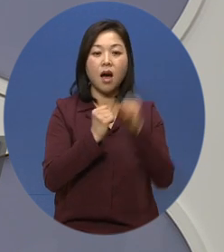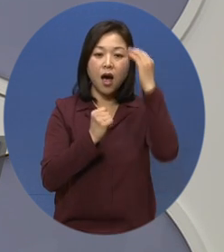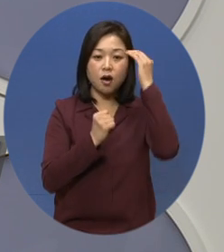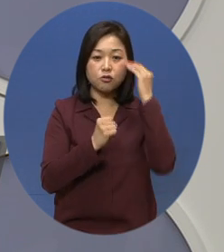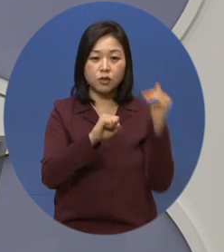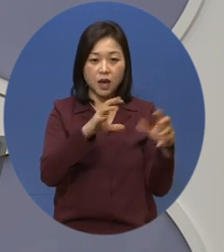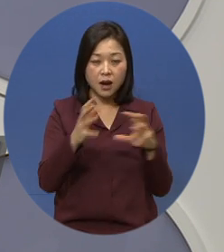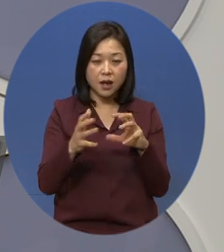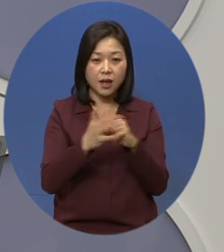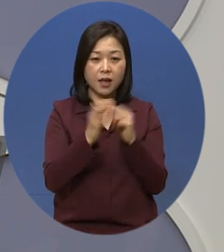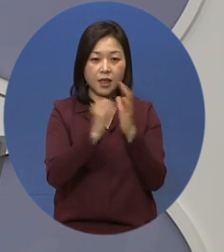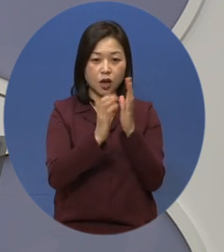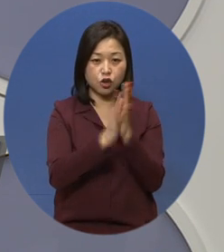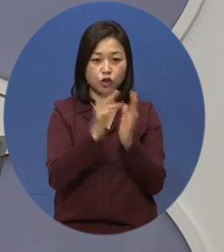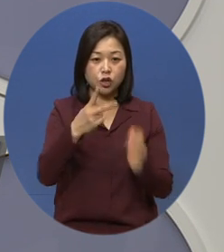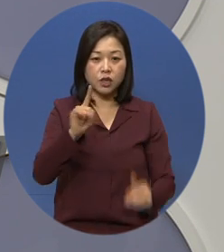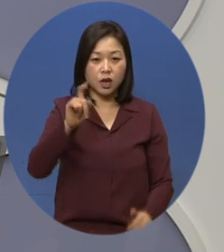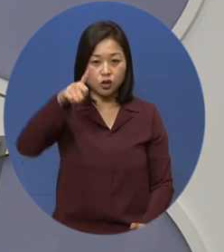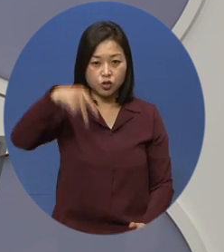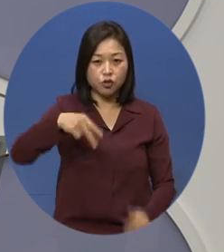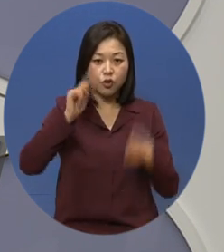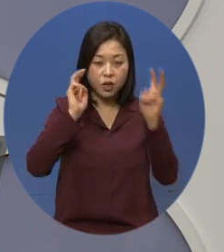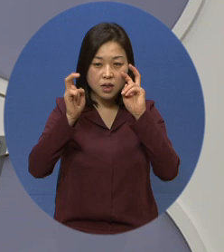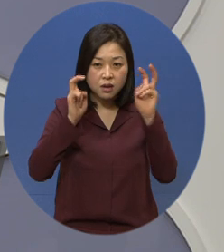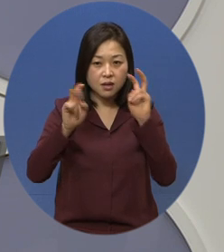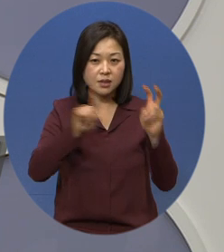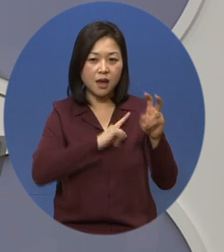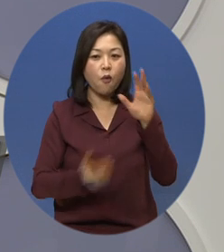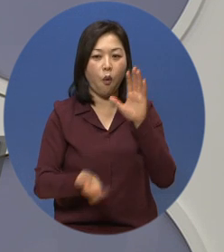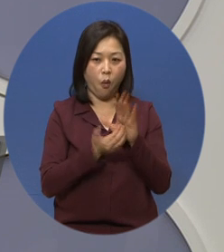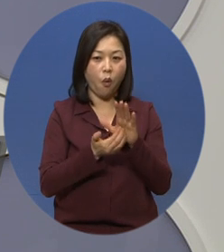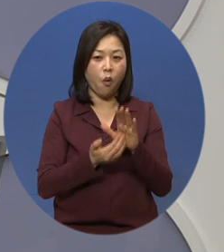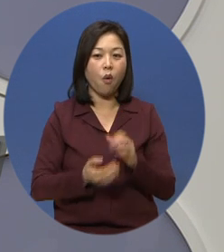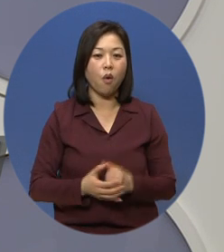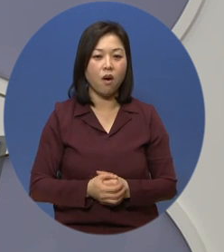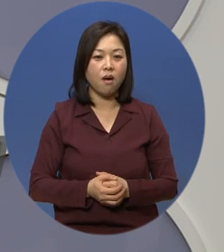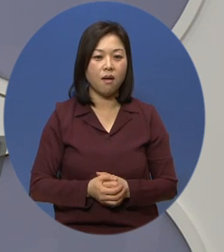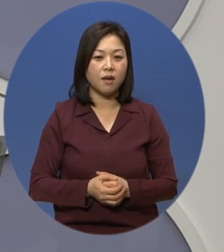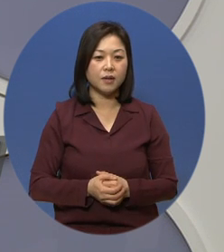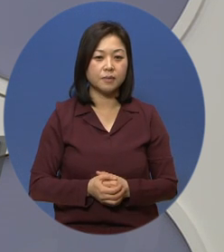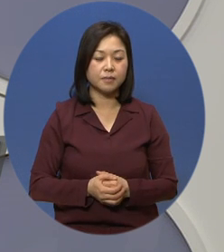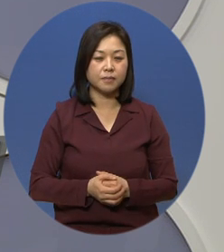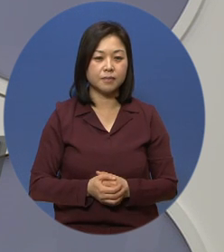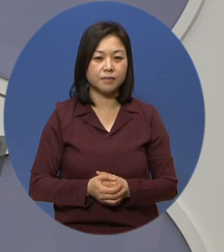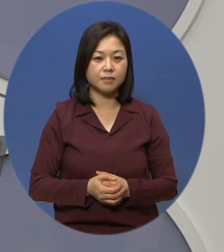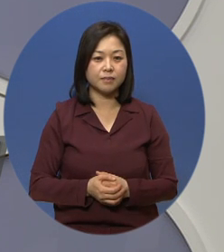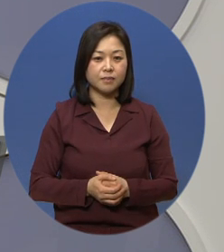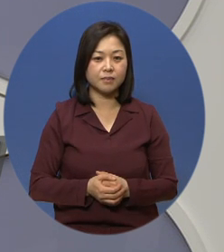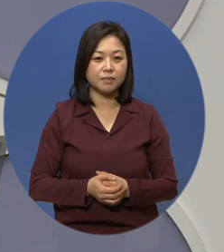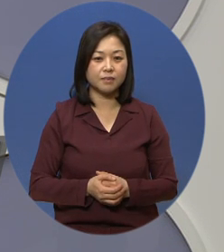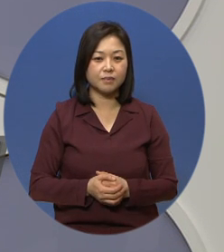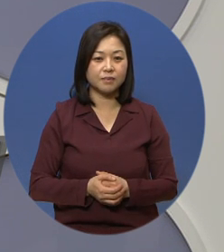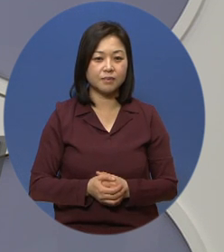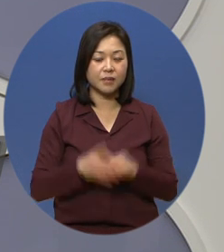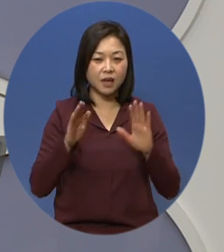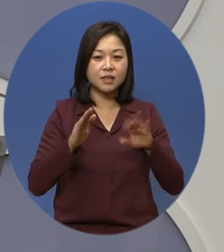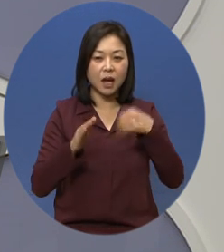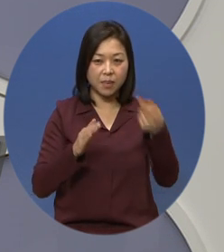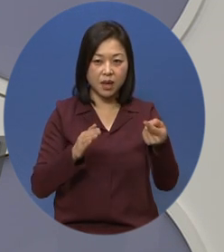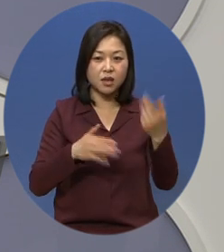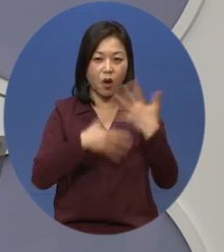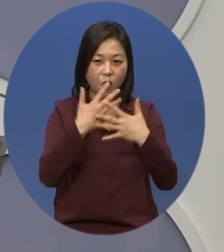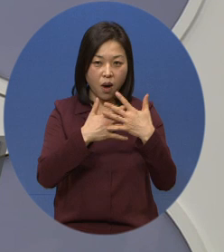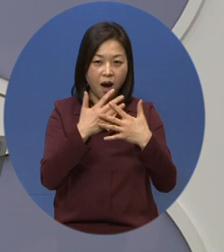지금 다큐멘타리 회사로서는 최고입니다 음 그래서 그 뒤에 지금도